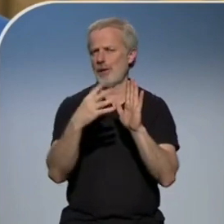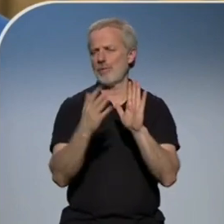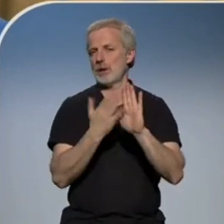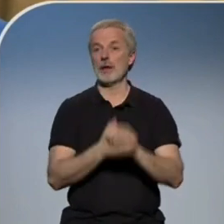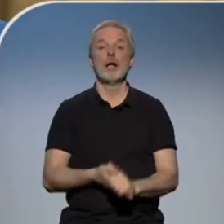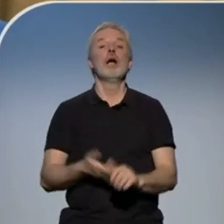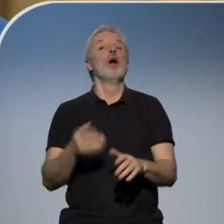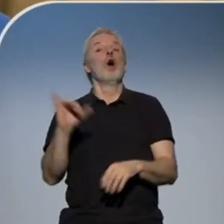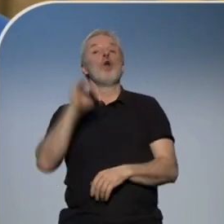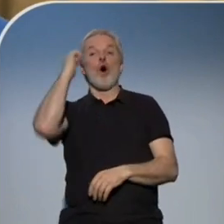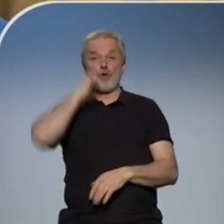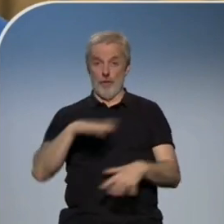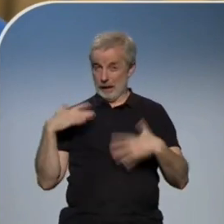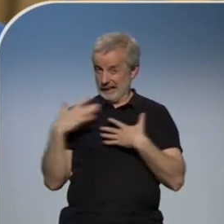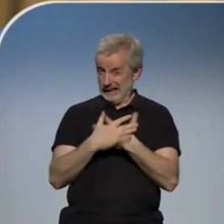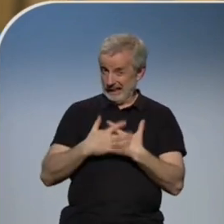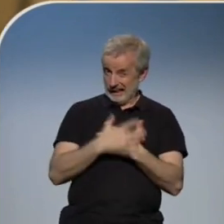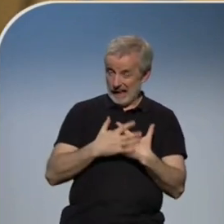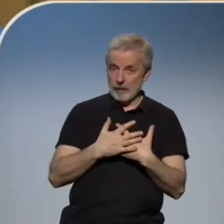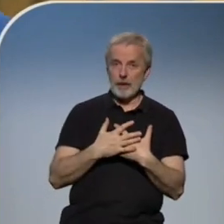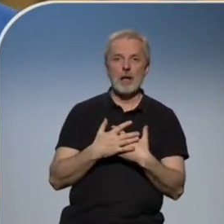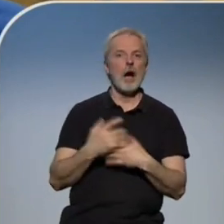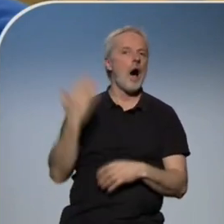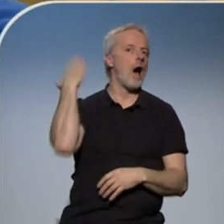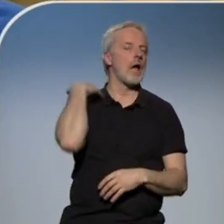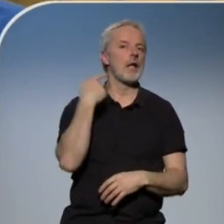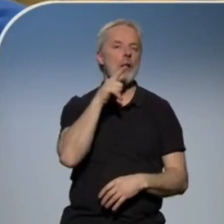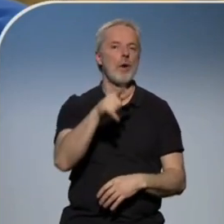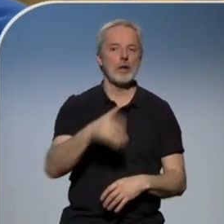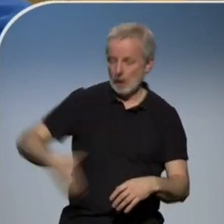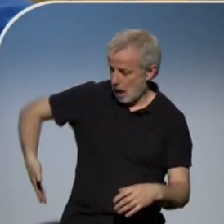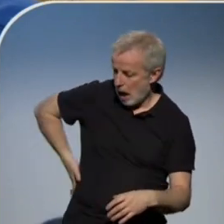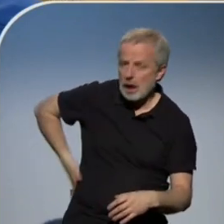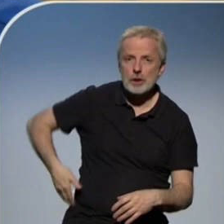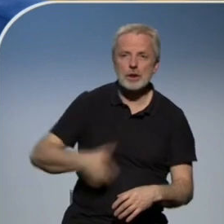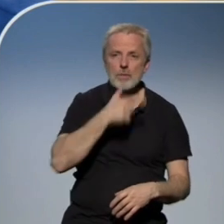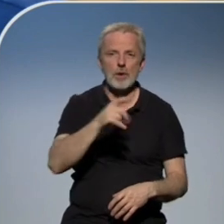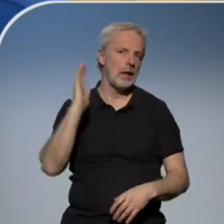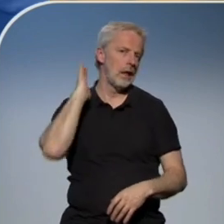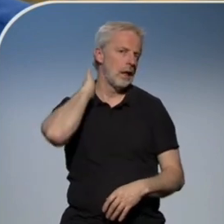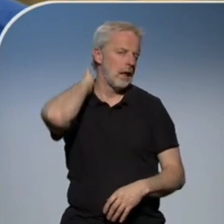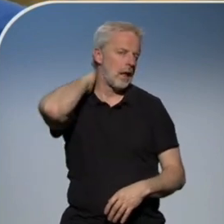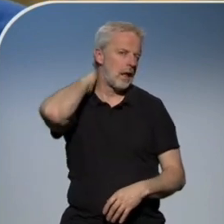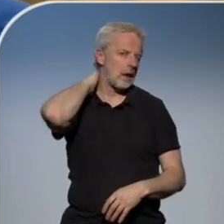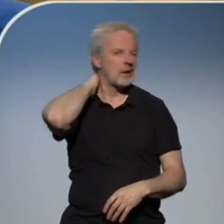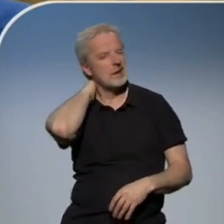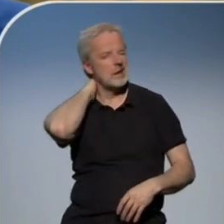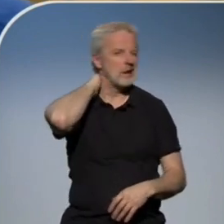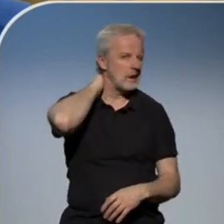stresu a aniž by se to uvědomil, tak ho bolí záda v bederní oblasti, v krční páteři. A se narovnávám.